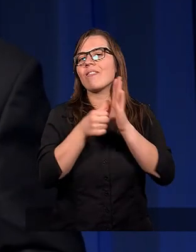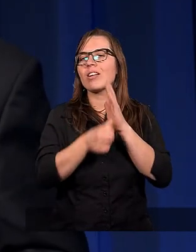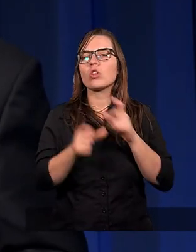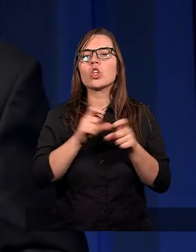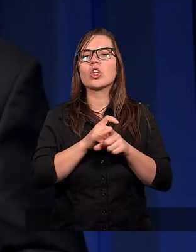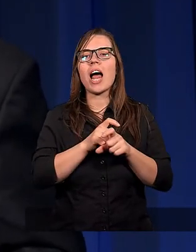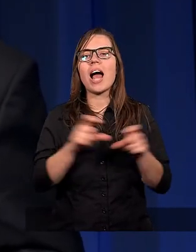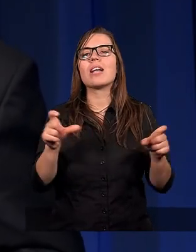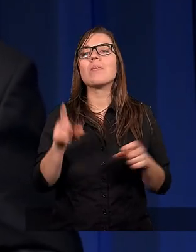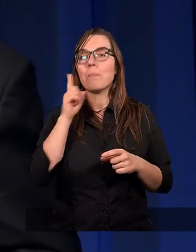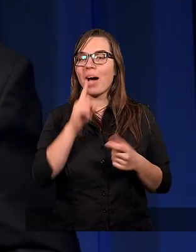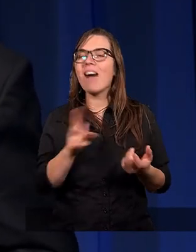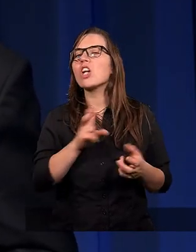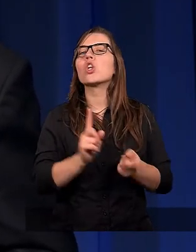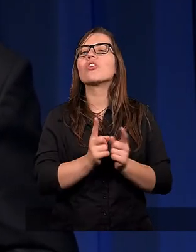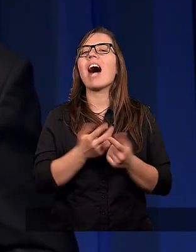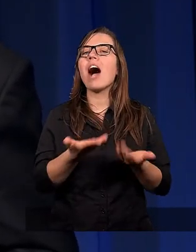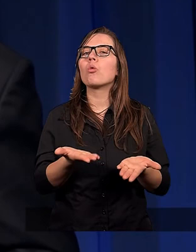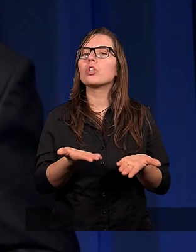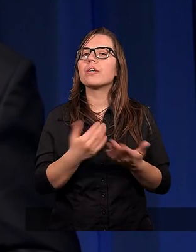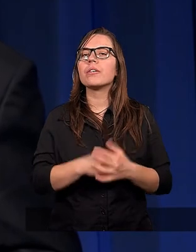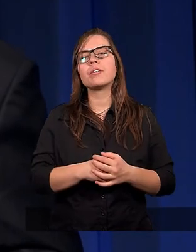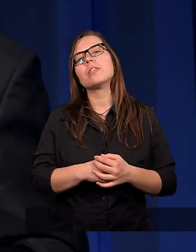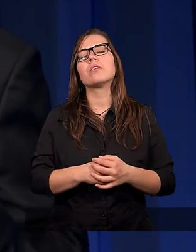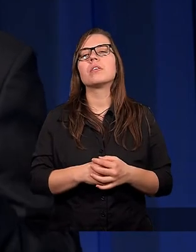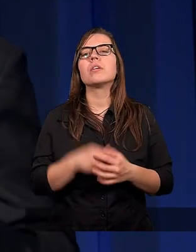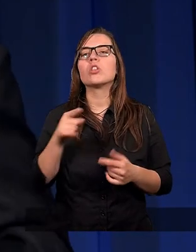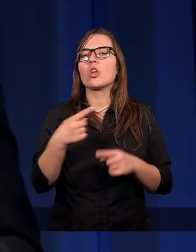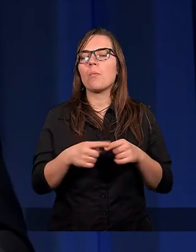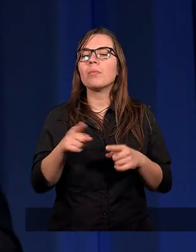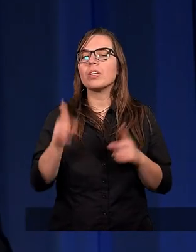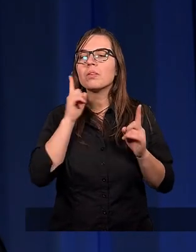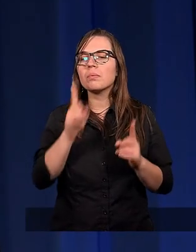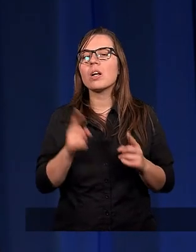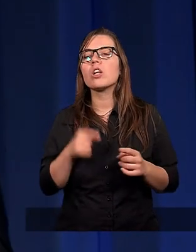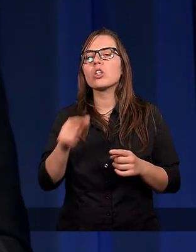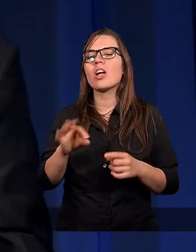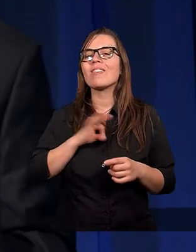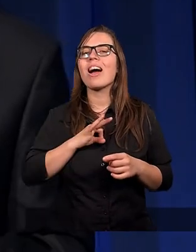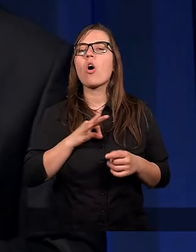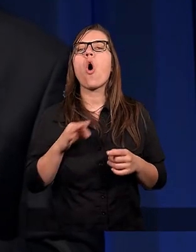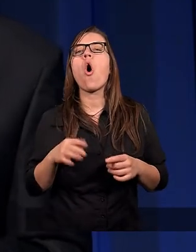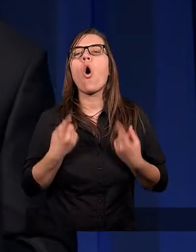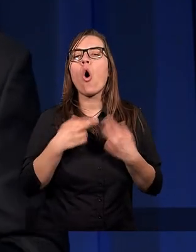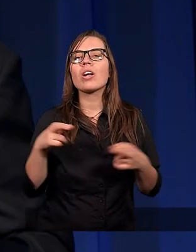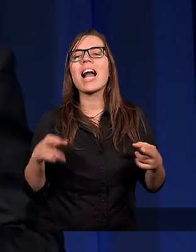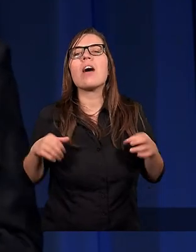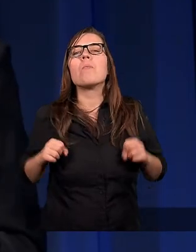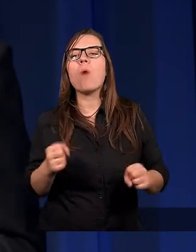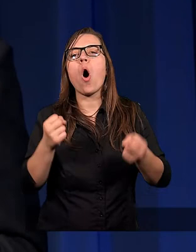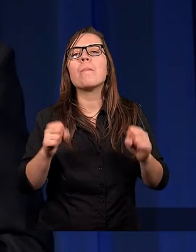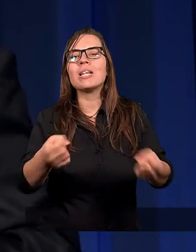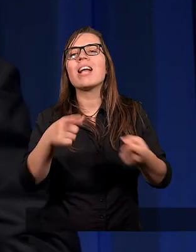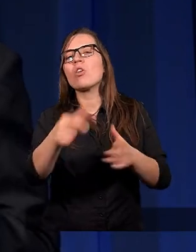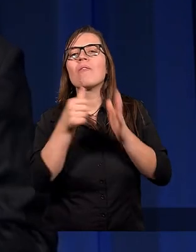czas. Prawda czy fałsz? No przecież poszczą. Jest to swego rodzaju mobilizacja. Jest to